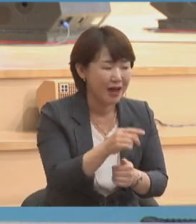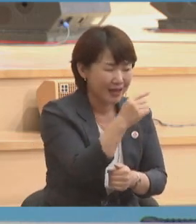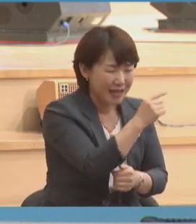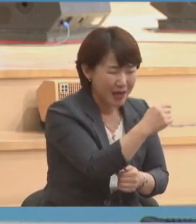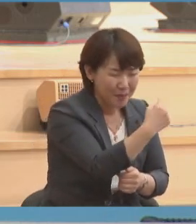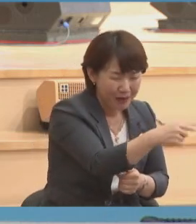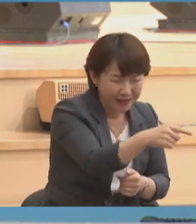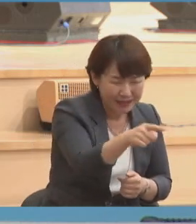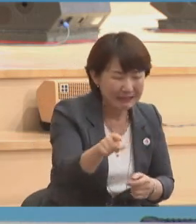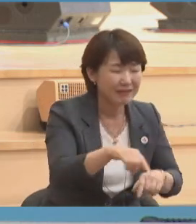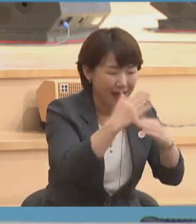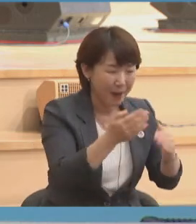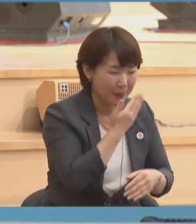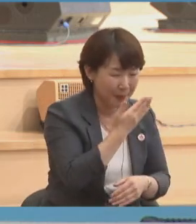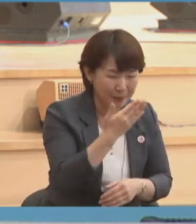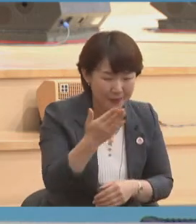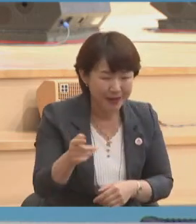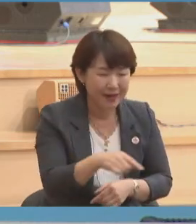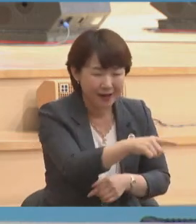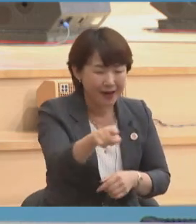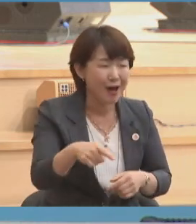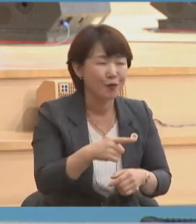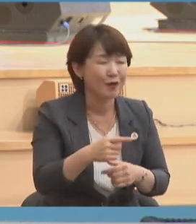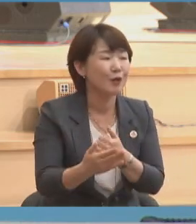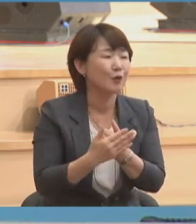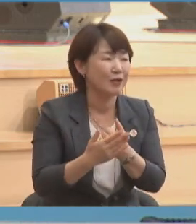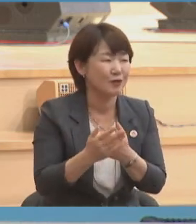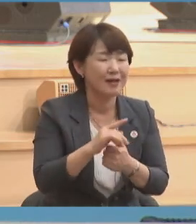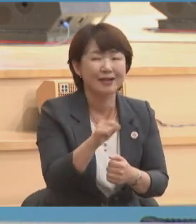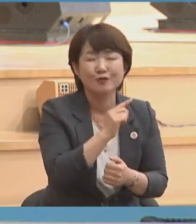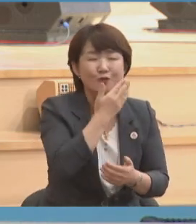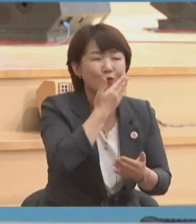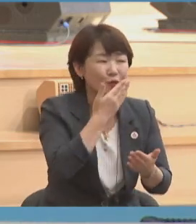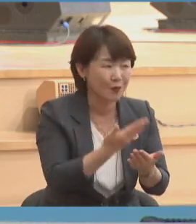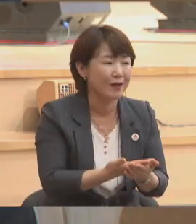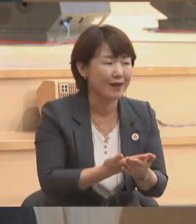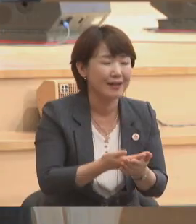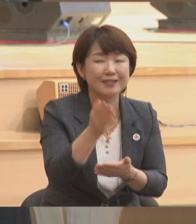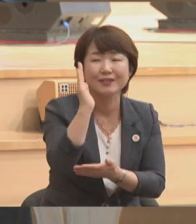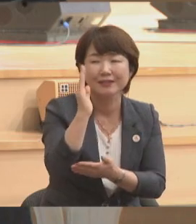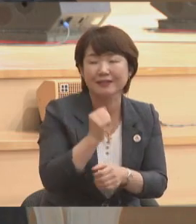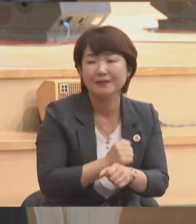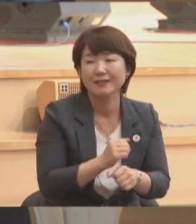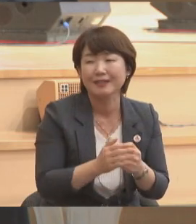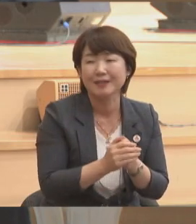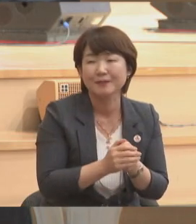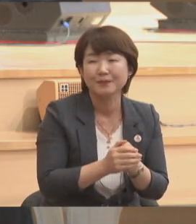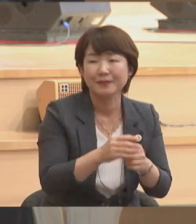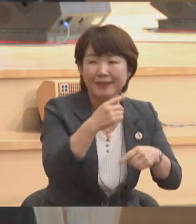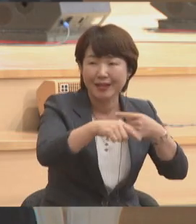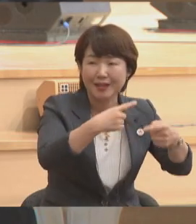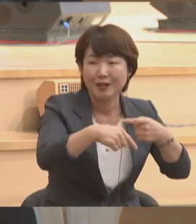것들이 가능하도록 하는 핵심 중의 핵심이에요. 오늘 설교의 핵심이기도 해요. 따라하십시다.